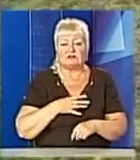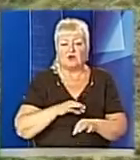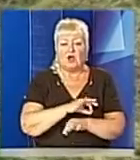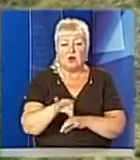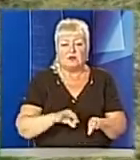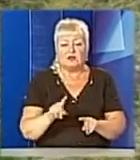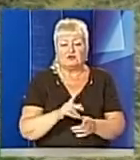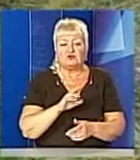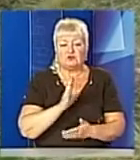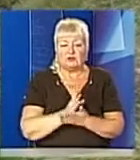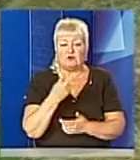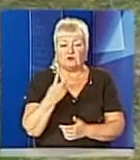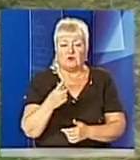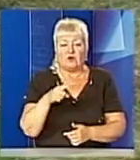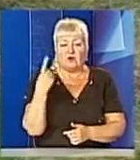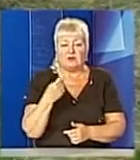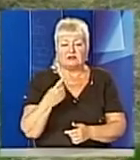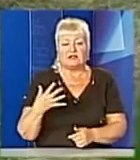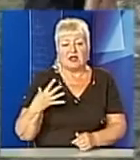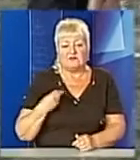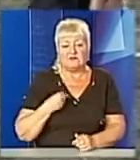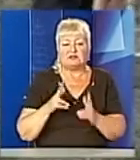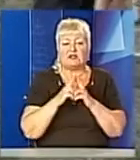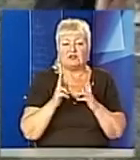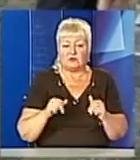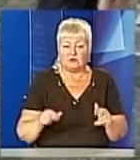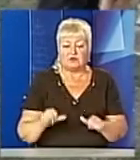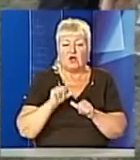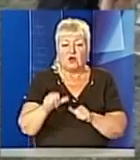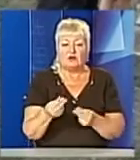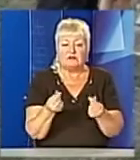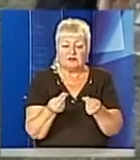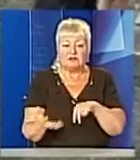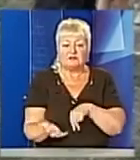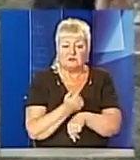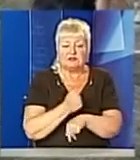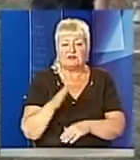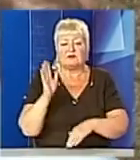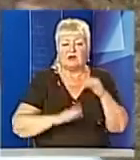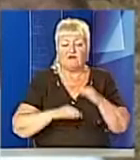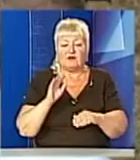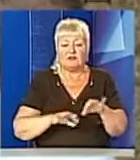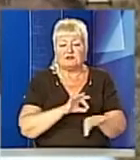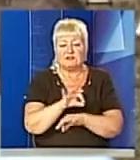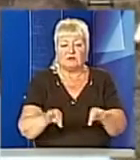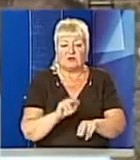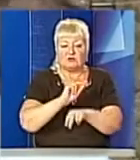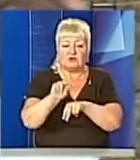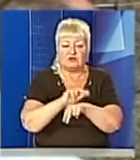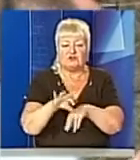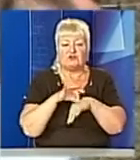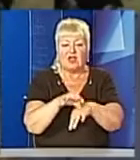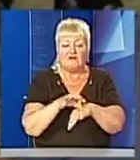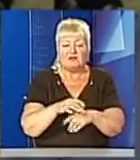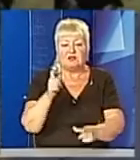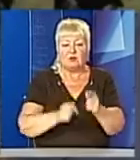двох областях України – Львівській та Дніпропетровській. Окрім фінансової підтримки, фахівці проекту навчають основам ведення молочного